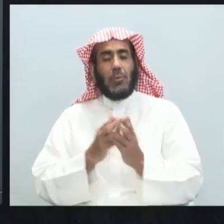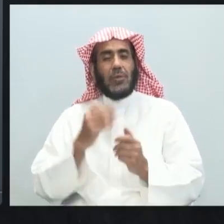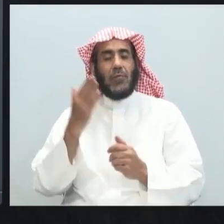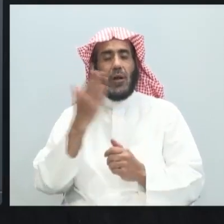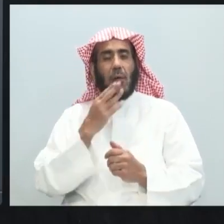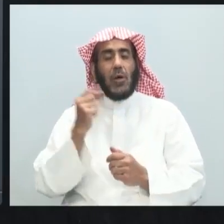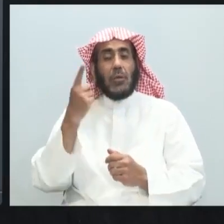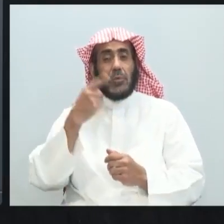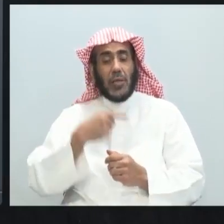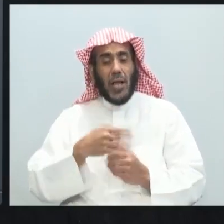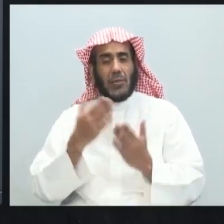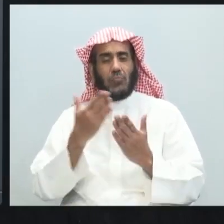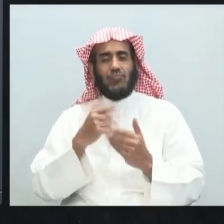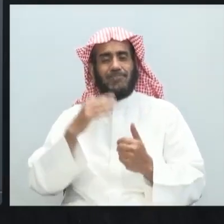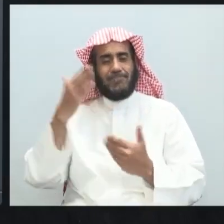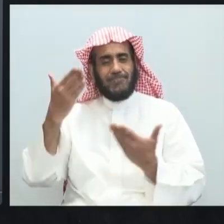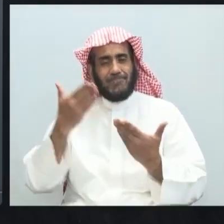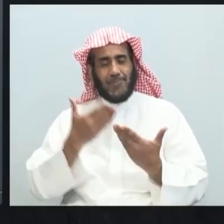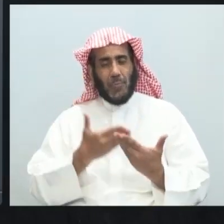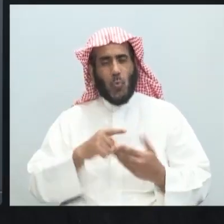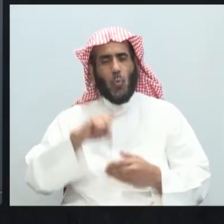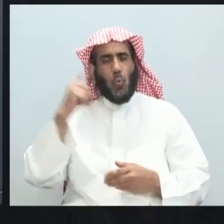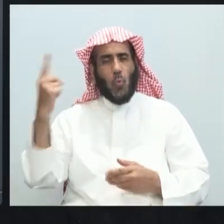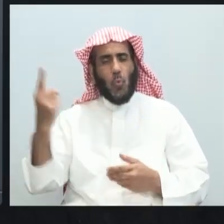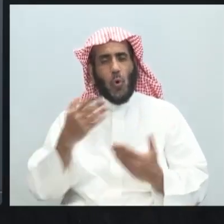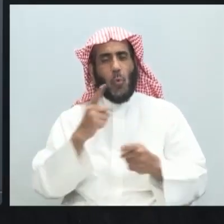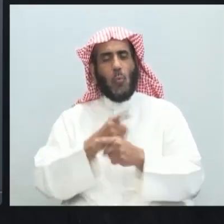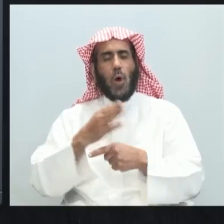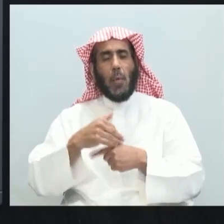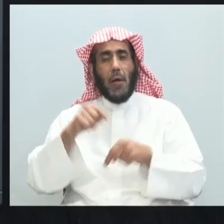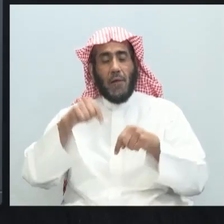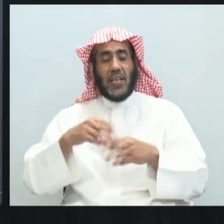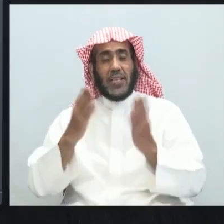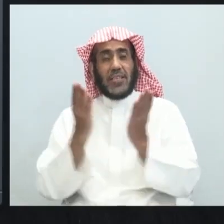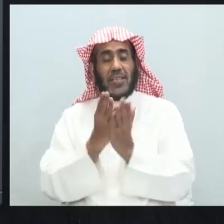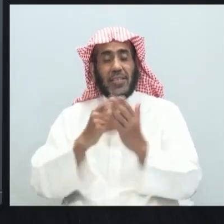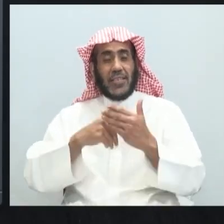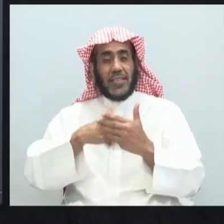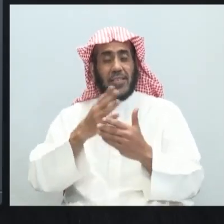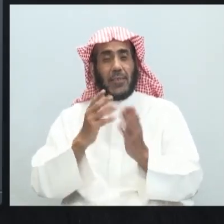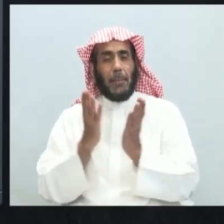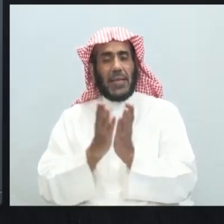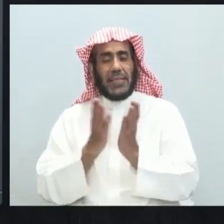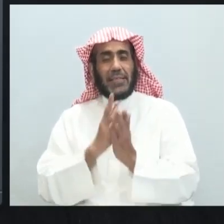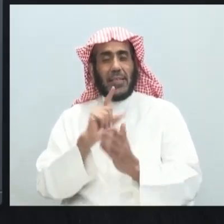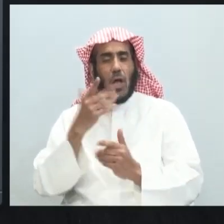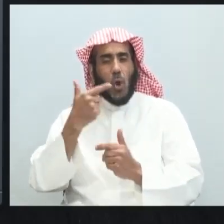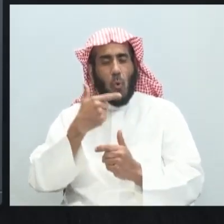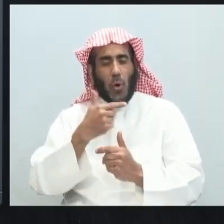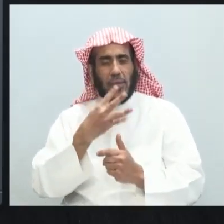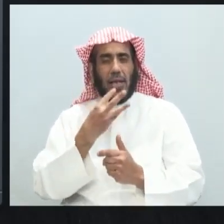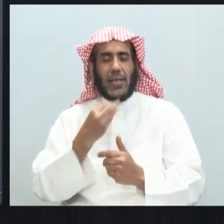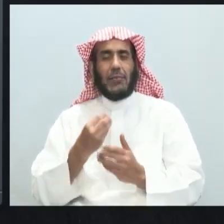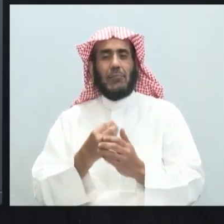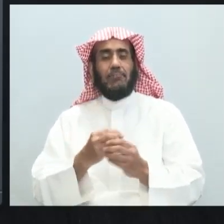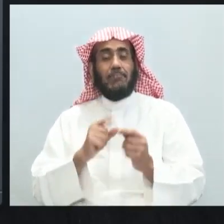الرابع الابتدائي فاهلا وسهلا بكم في درس جديد لماده لغتي الجميله